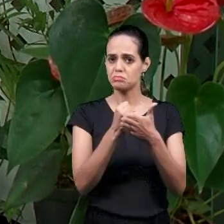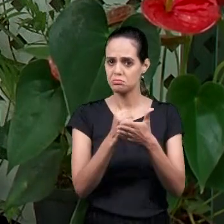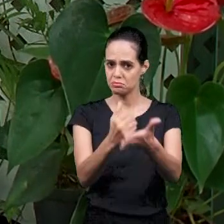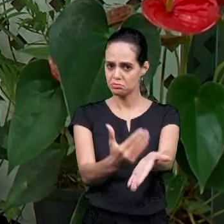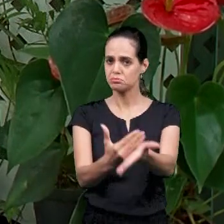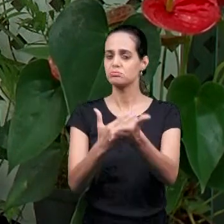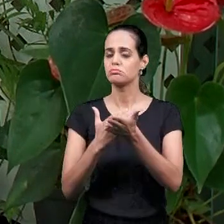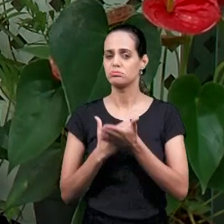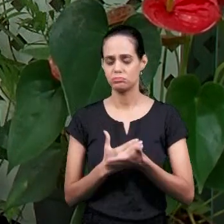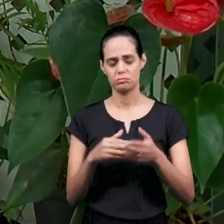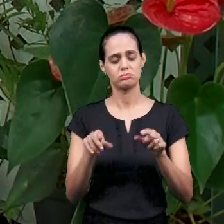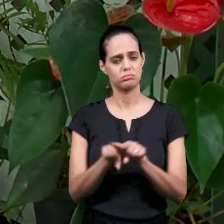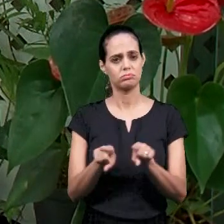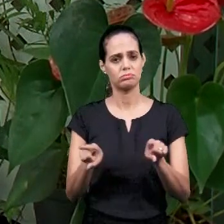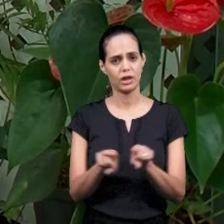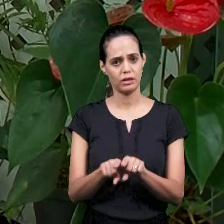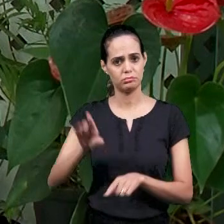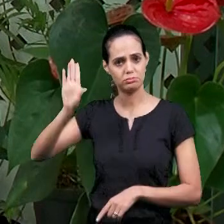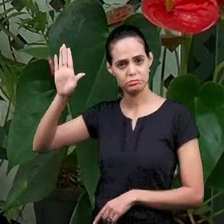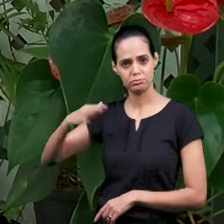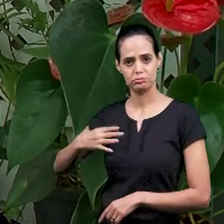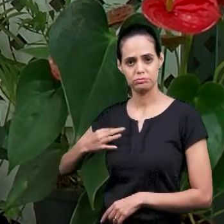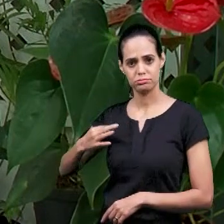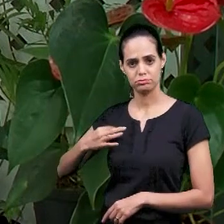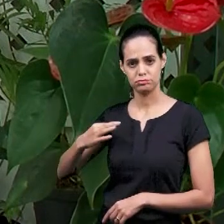comptons, nous pouvons compter.